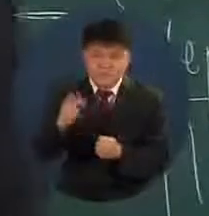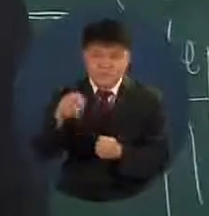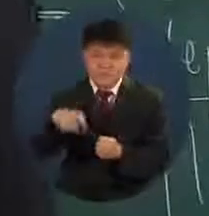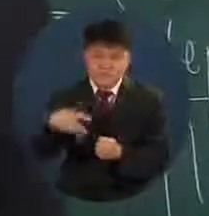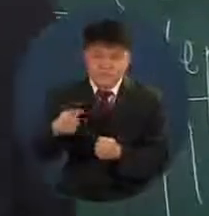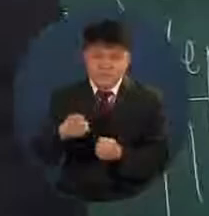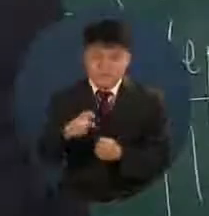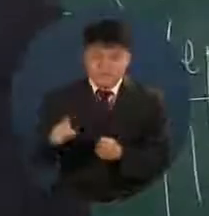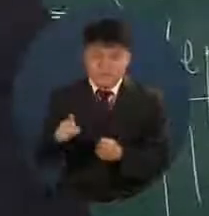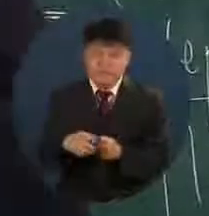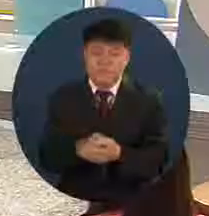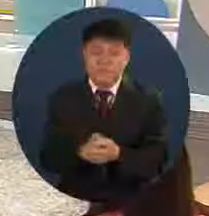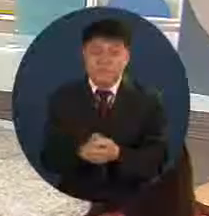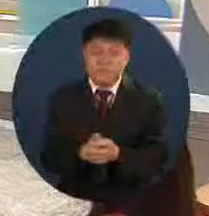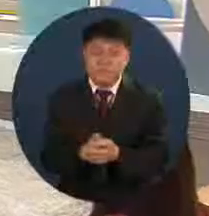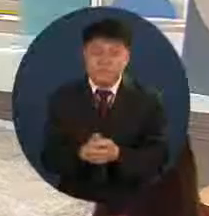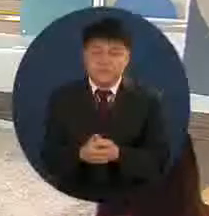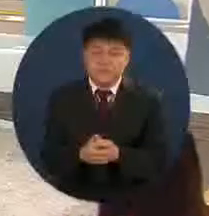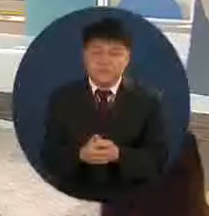유로파,